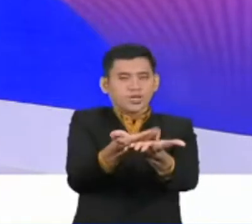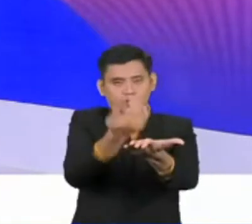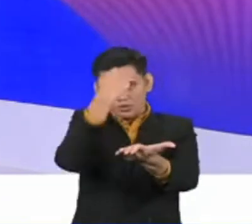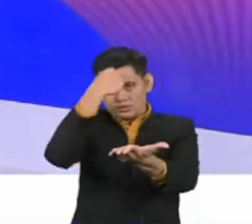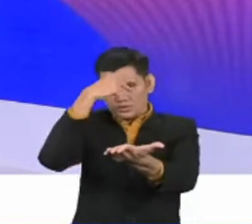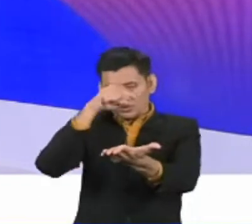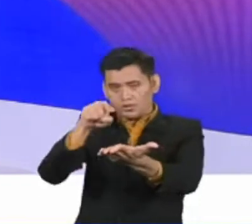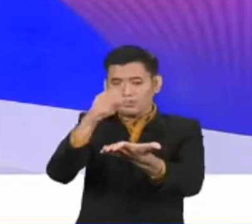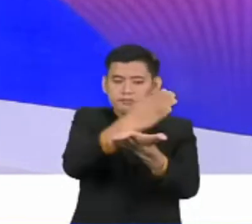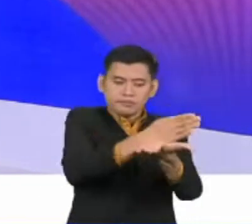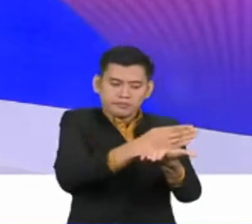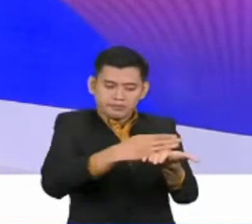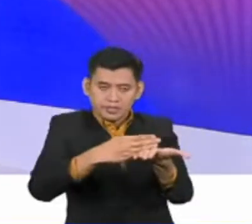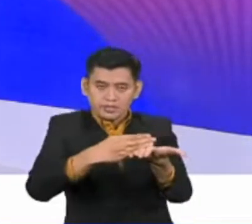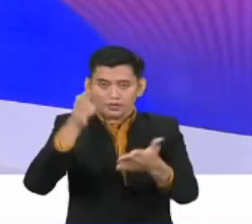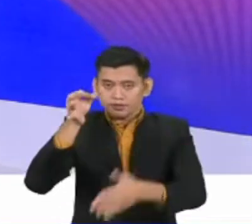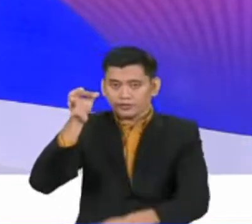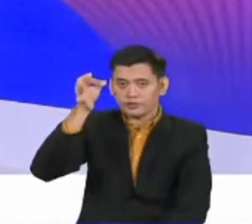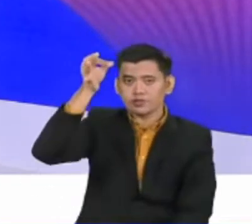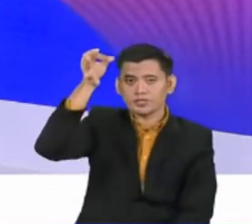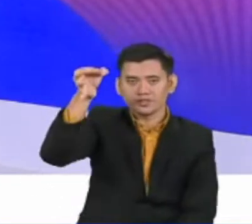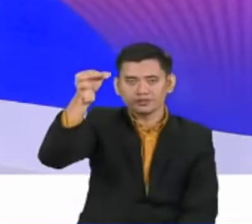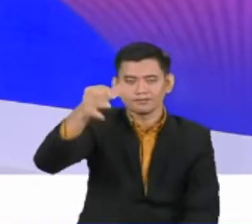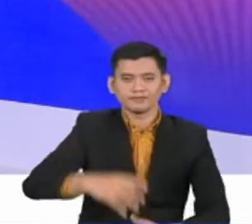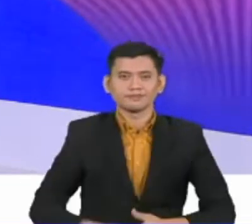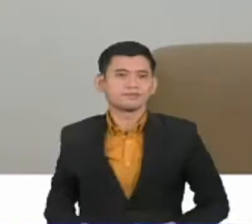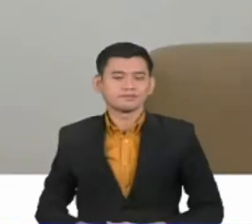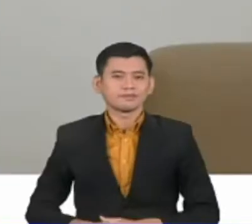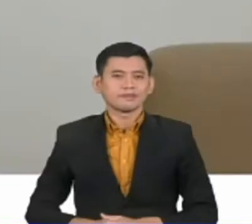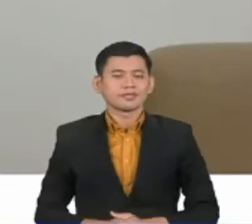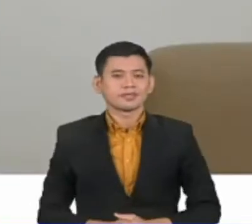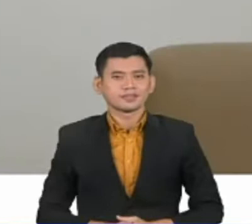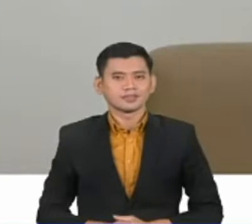dalam belanjawan akan datang.